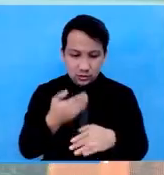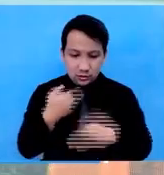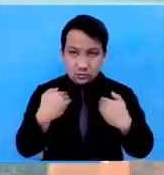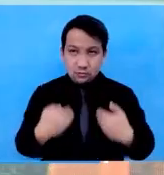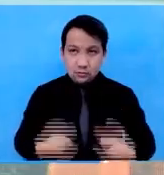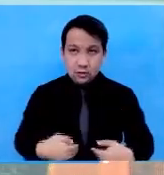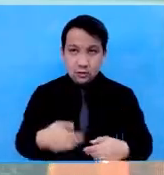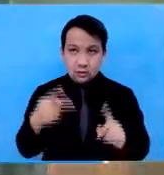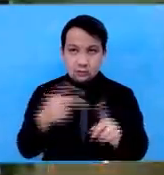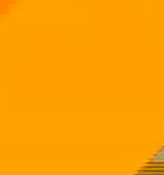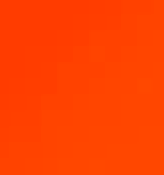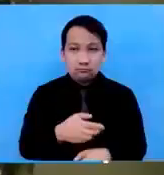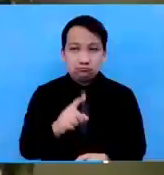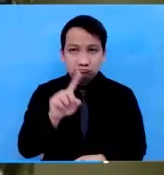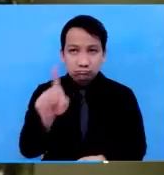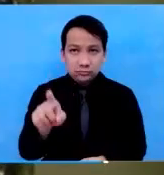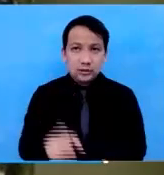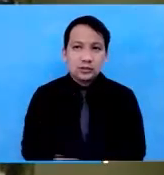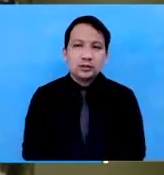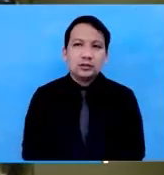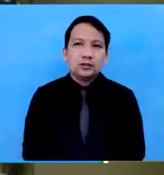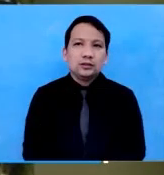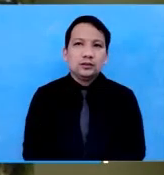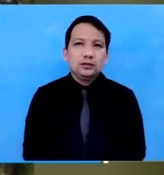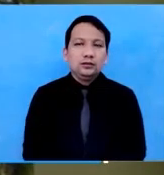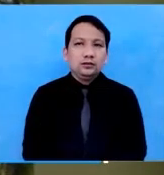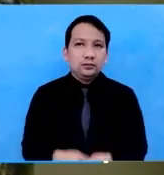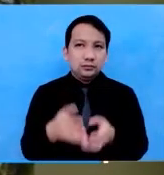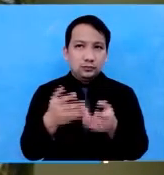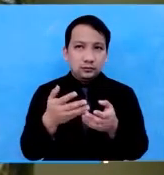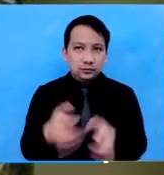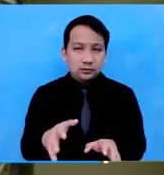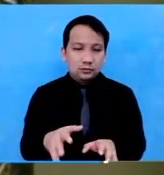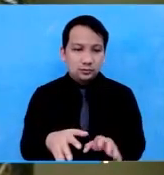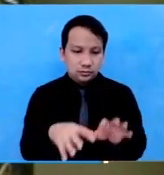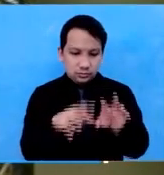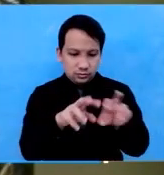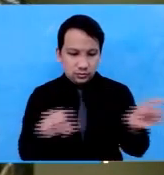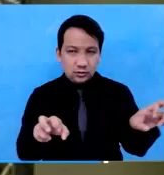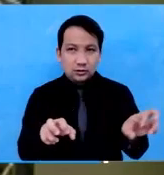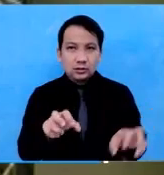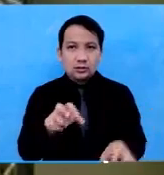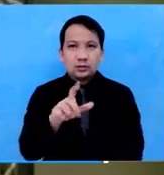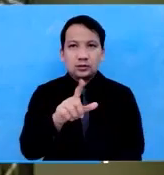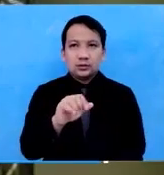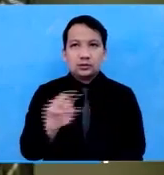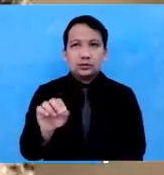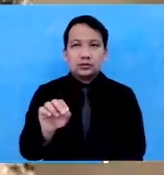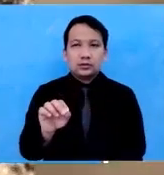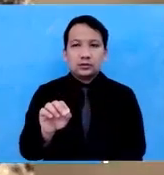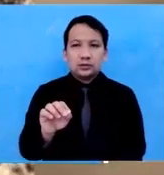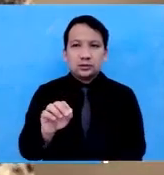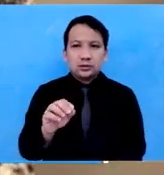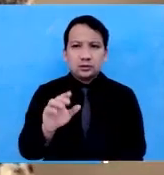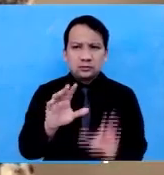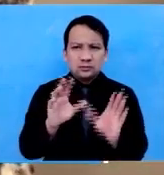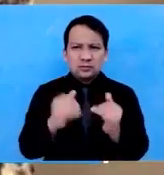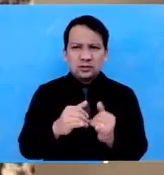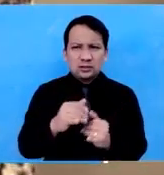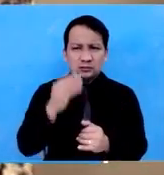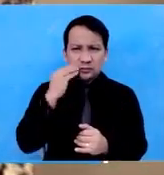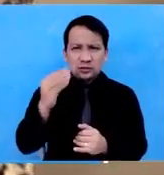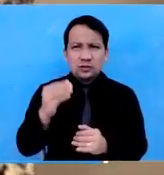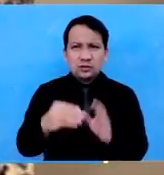biktima? Gretchen, tapos na yung retrieval operation sa landslide area sa barangay Munggol sa Mayuyaw o